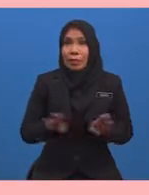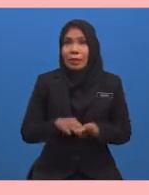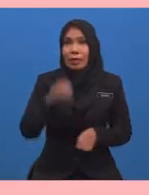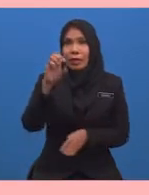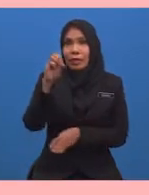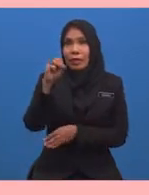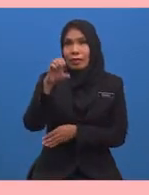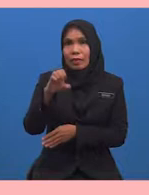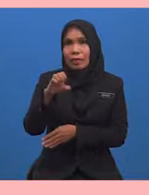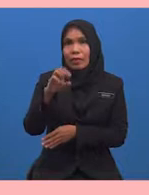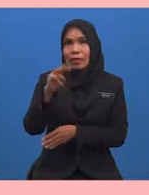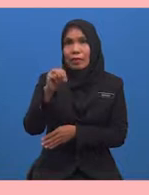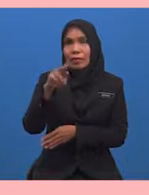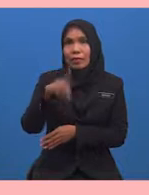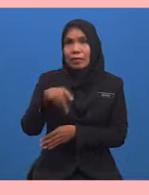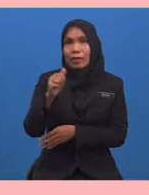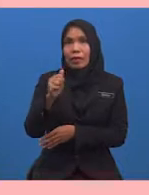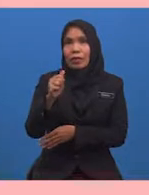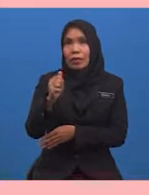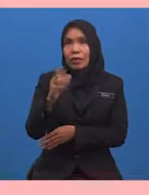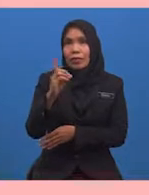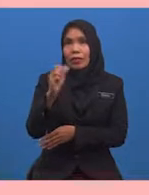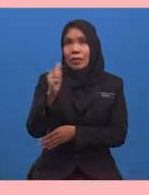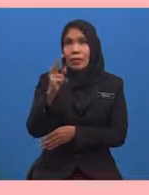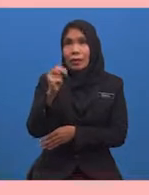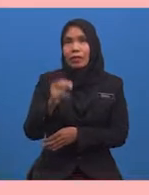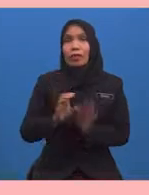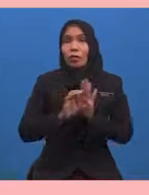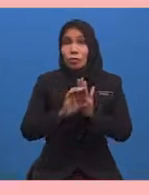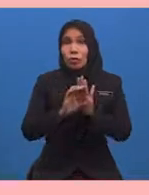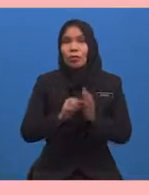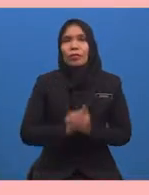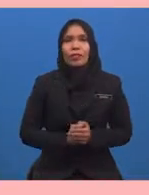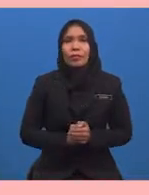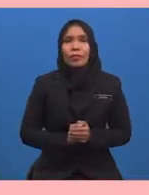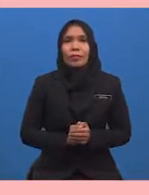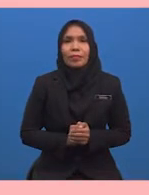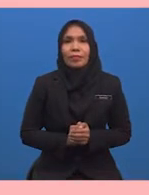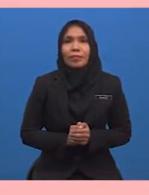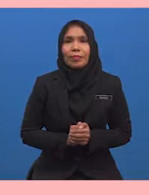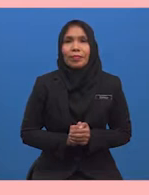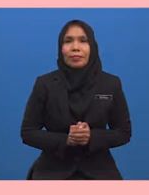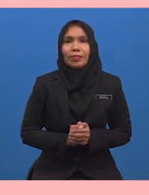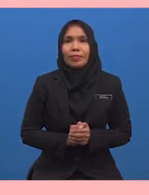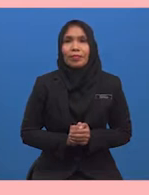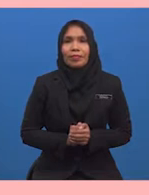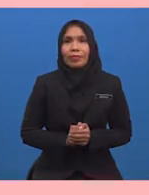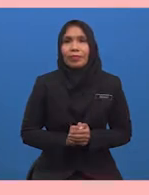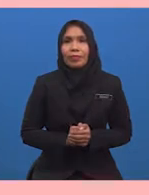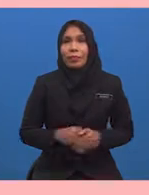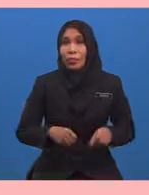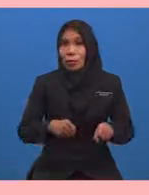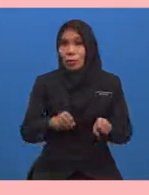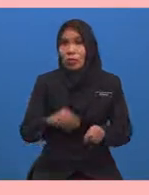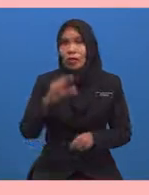Contoh sungai yang berfungsi sebagai sempadan antarabangsa ialah Sungai Golok yang